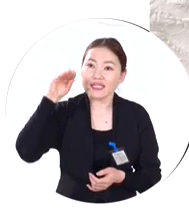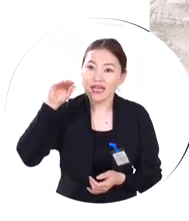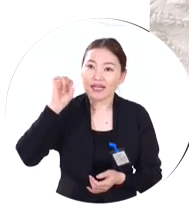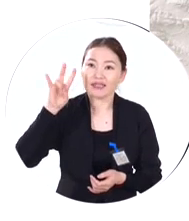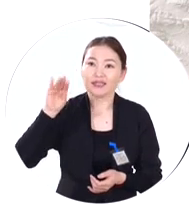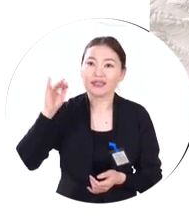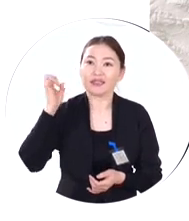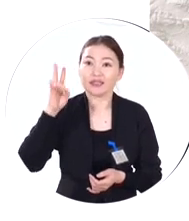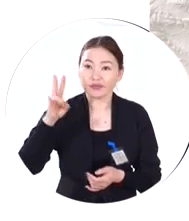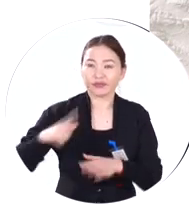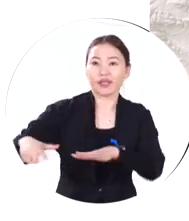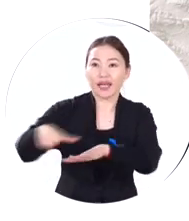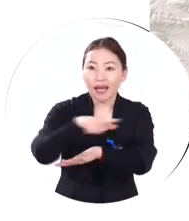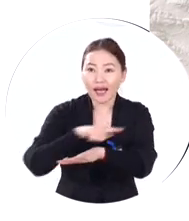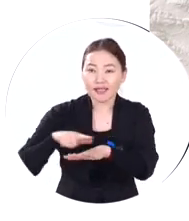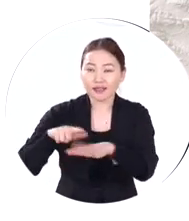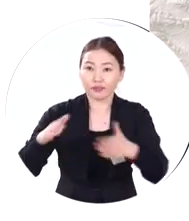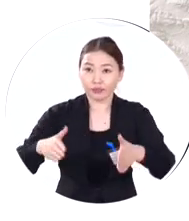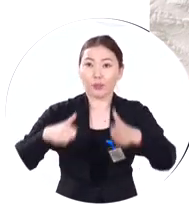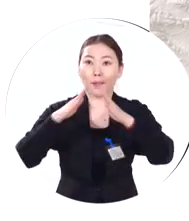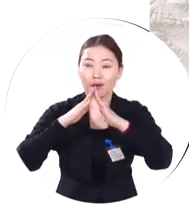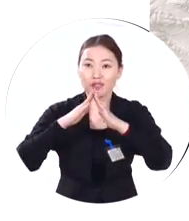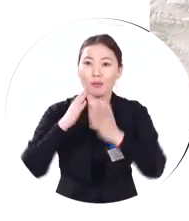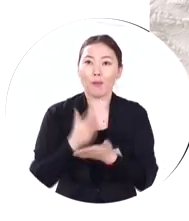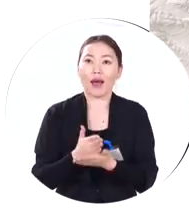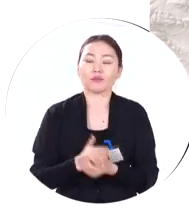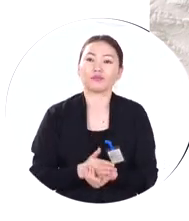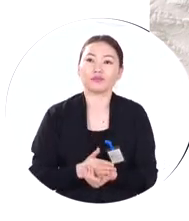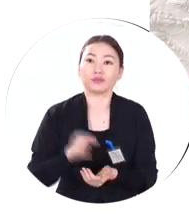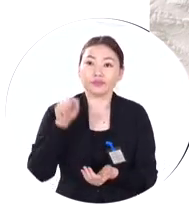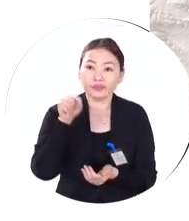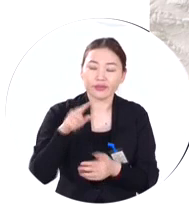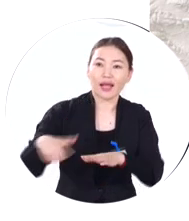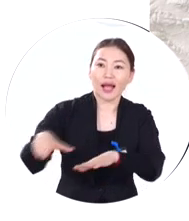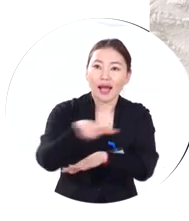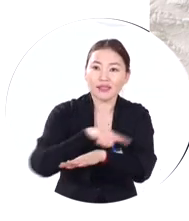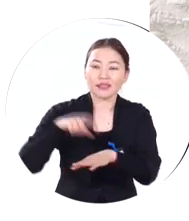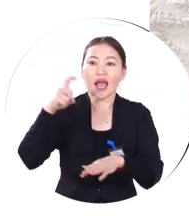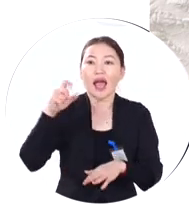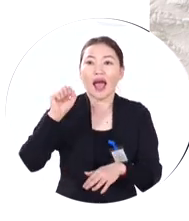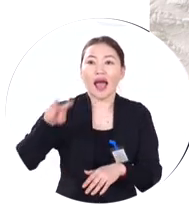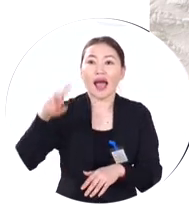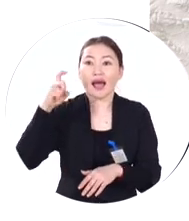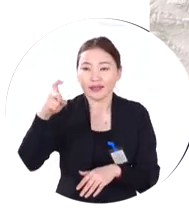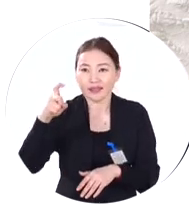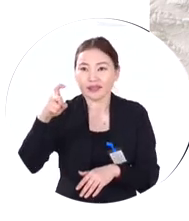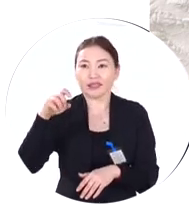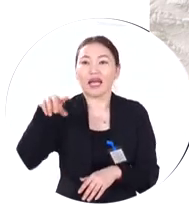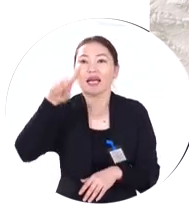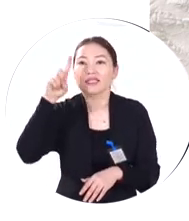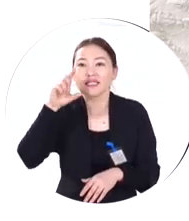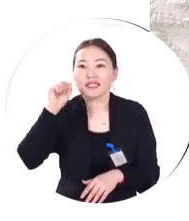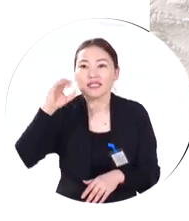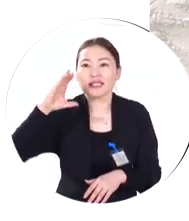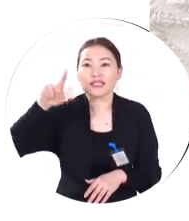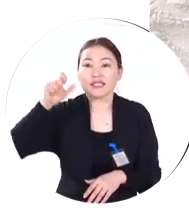зүүн мэтэдийн туслагч анжин гэсэн том олгожээ. Уг манж анжны газар нь халахын засагтхан сайн ноён хоёр